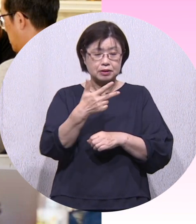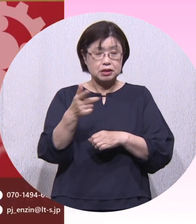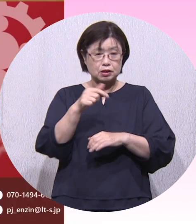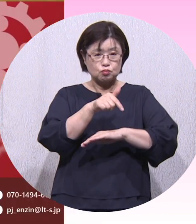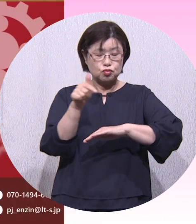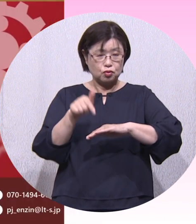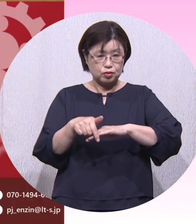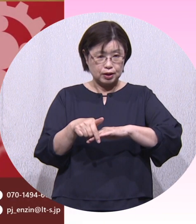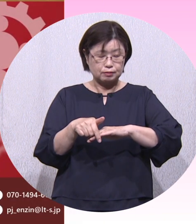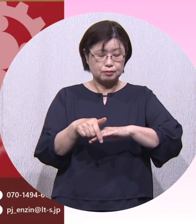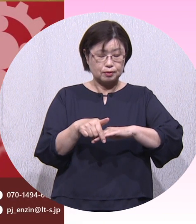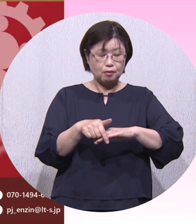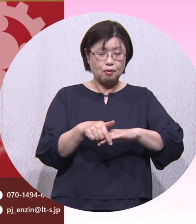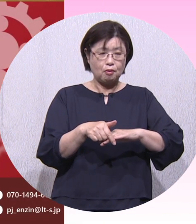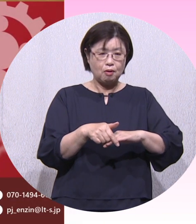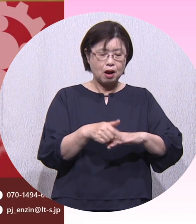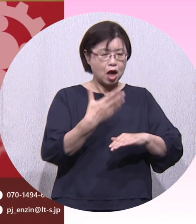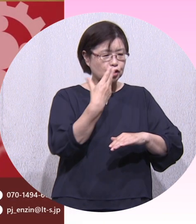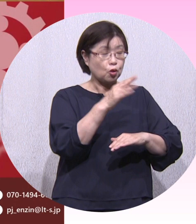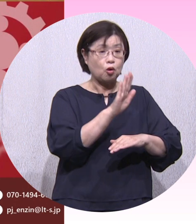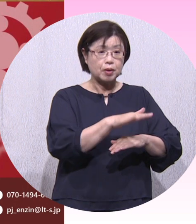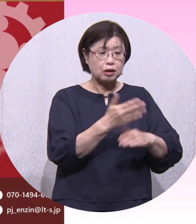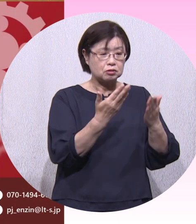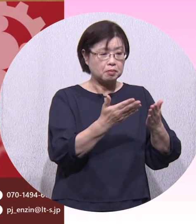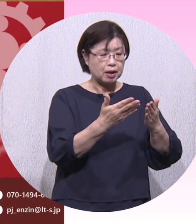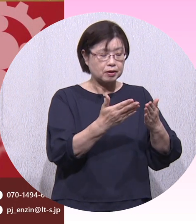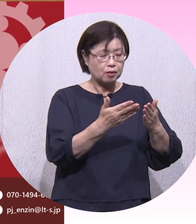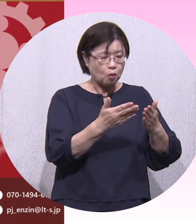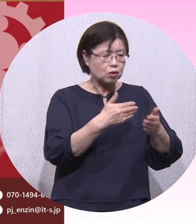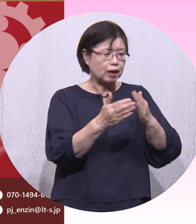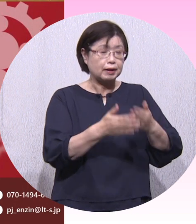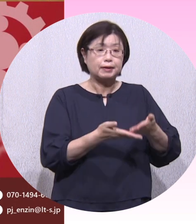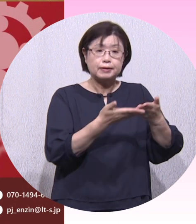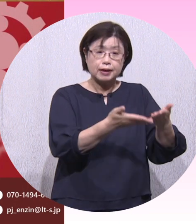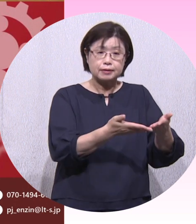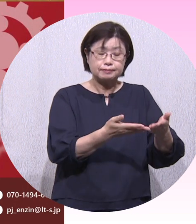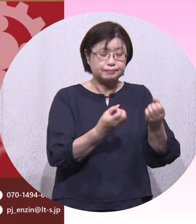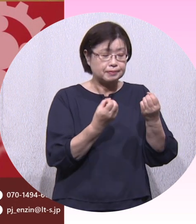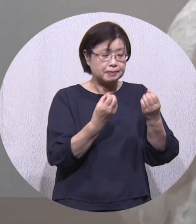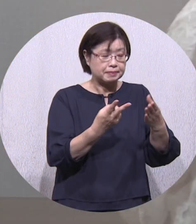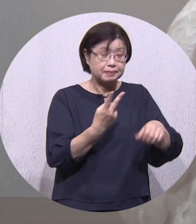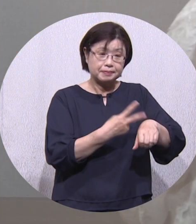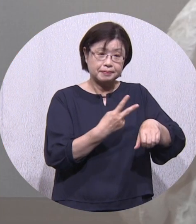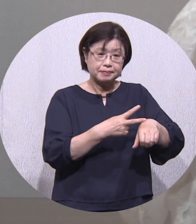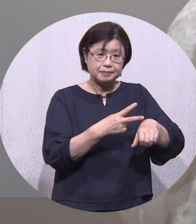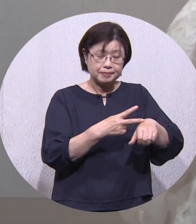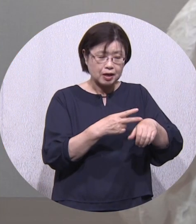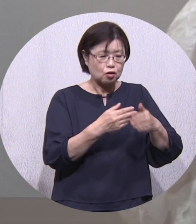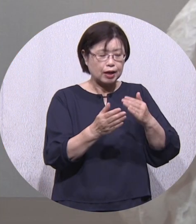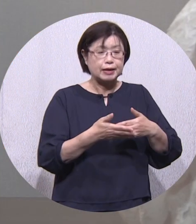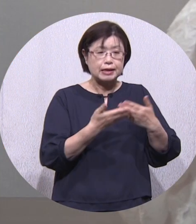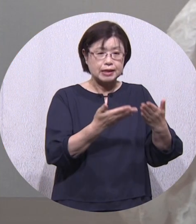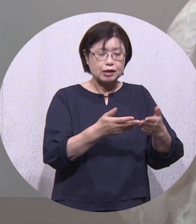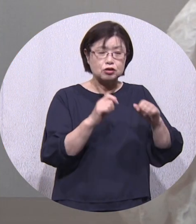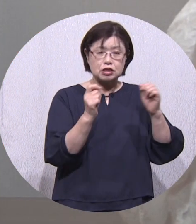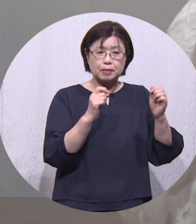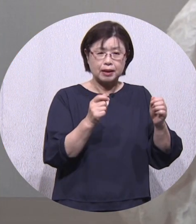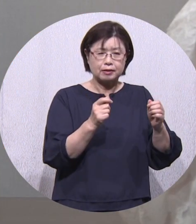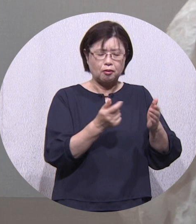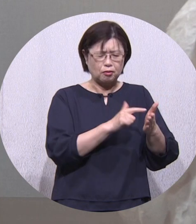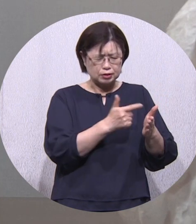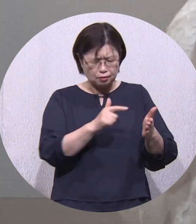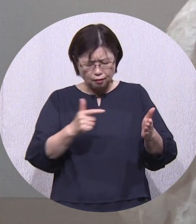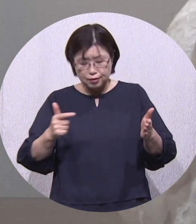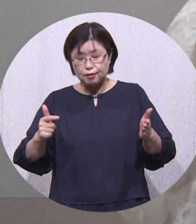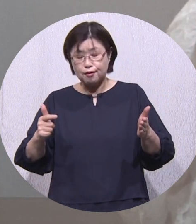として目指す、エンジンというプロジェクトでしたり、それから学園都市であることを生かして学術的関心